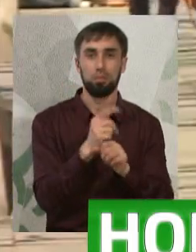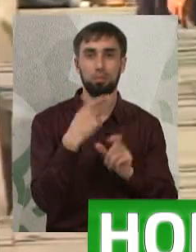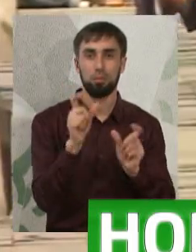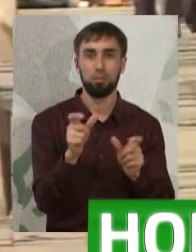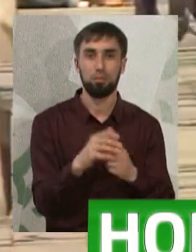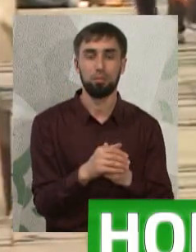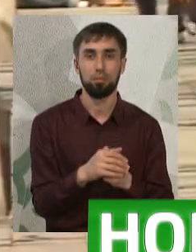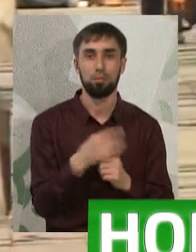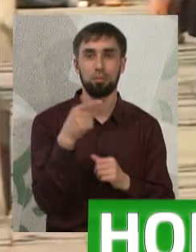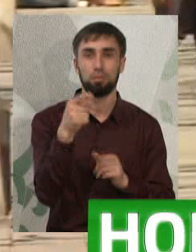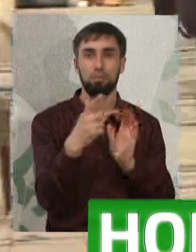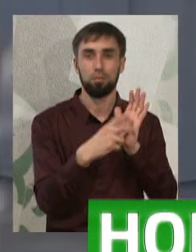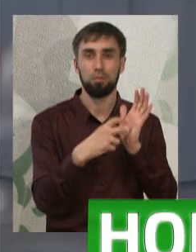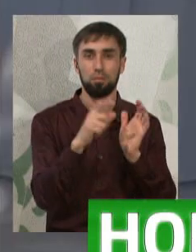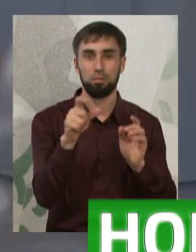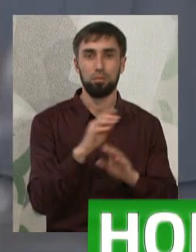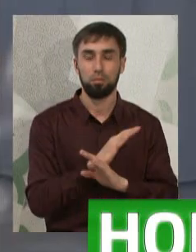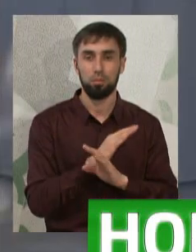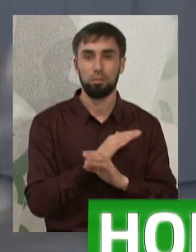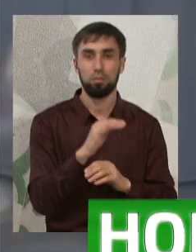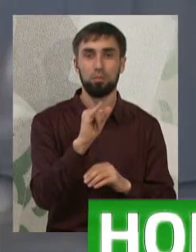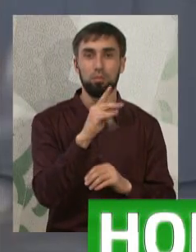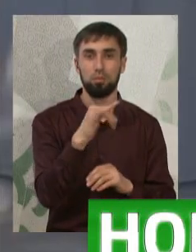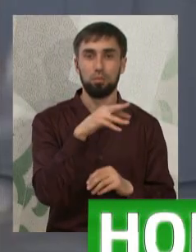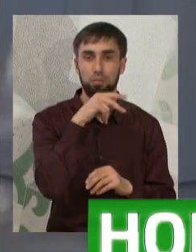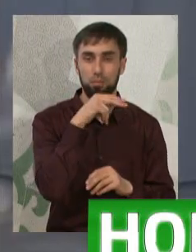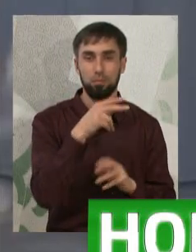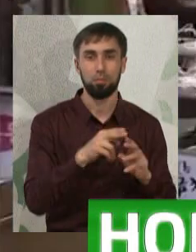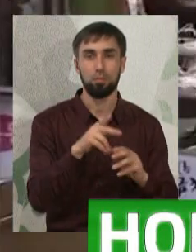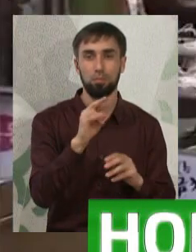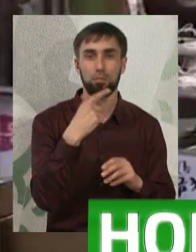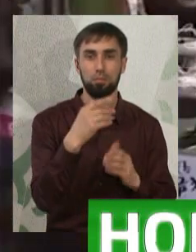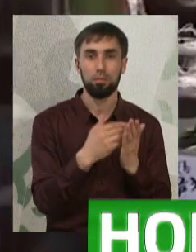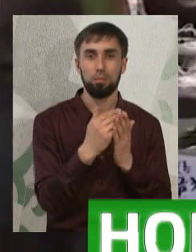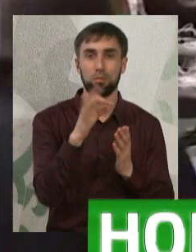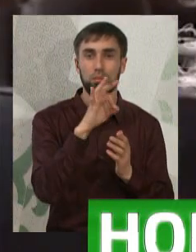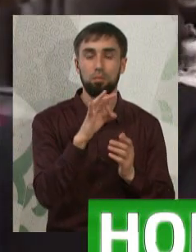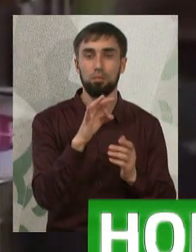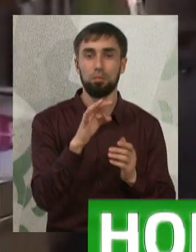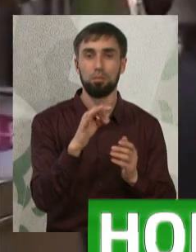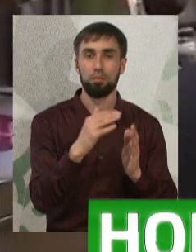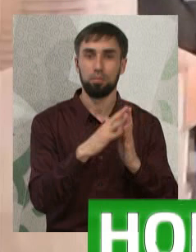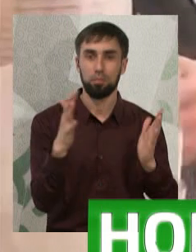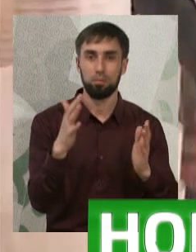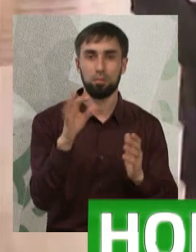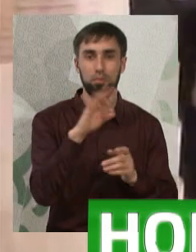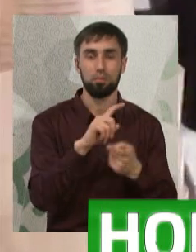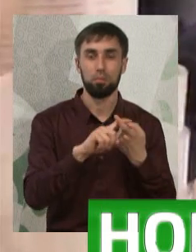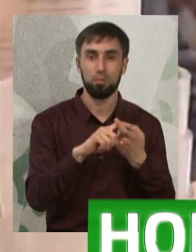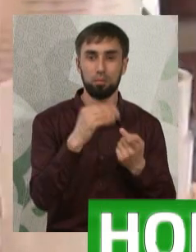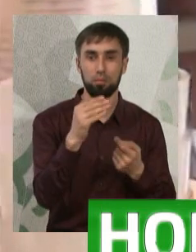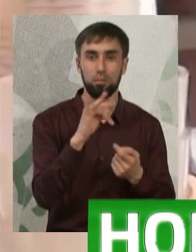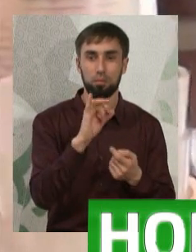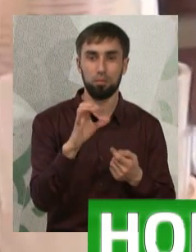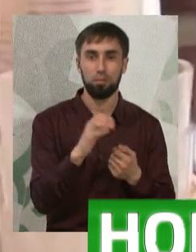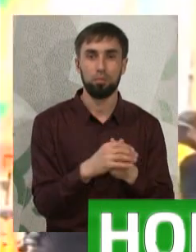составило более 1800 человек. Южная Корея подняла уровень эпидемиологической угрозы до высшего. Общее число зараженных